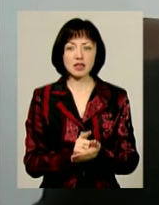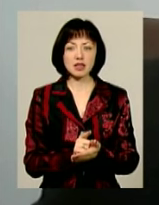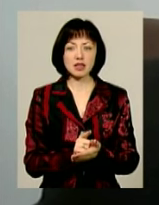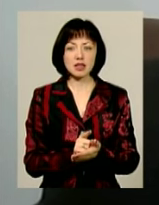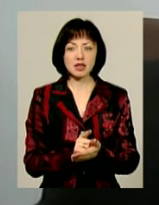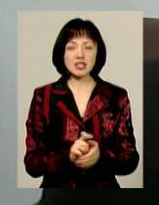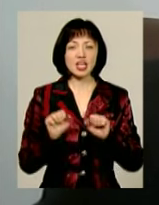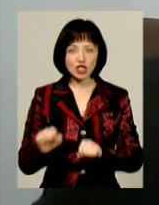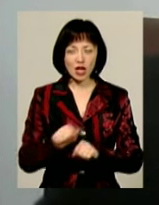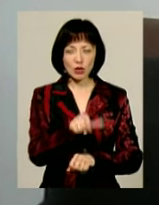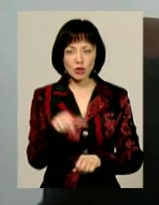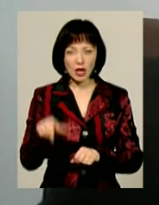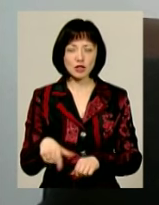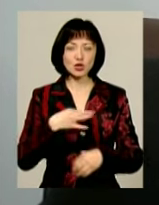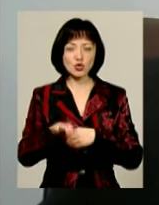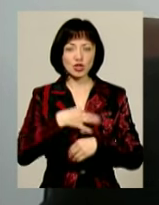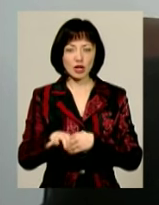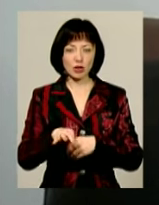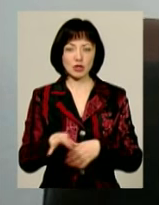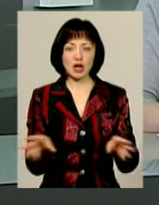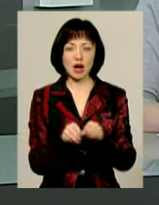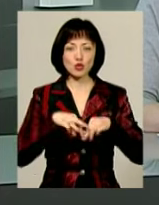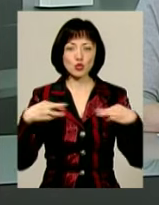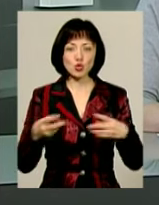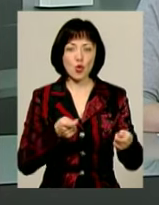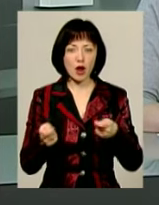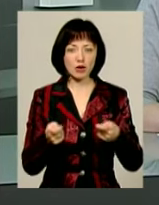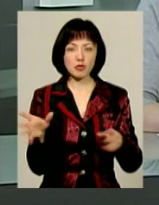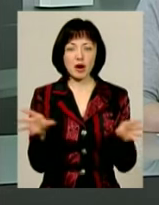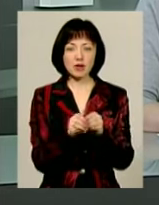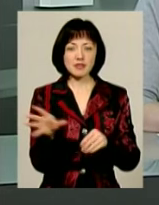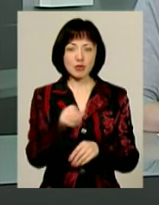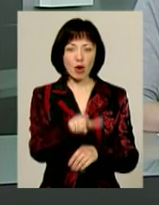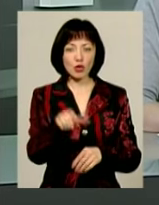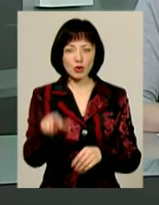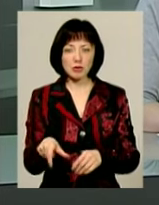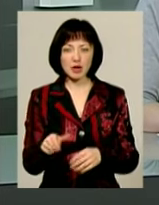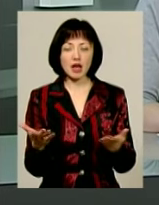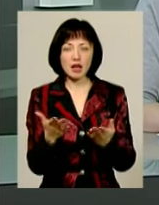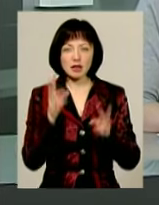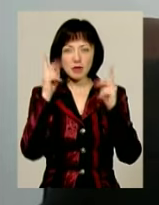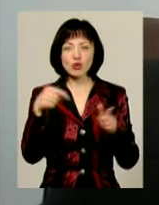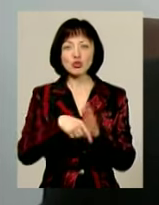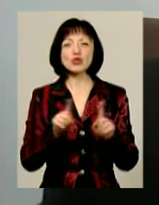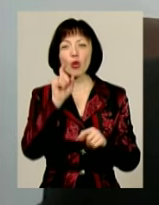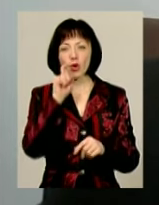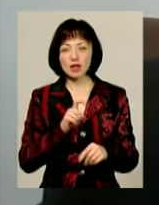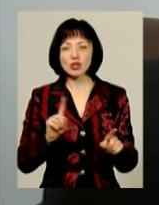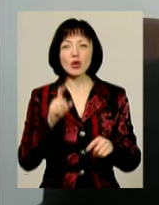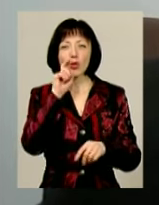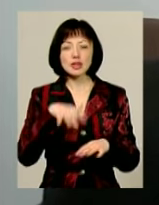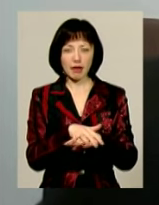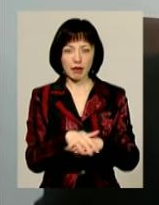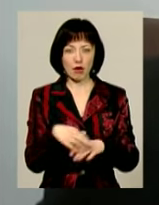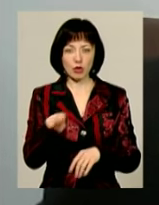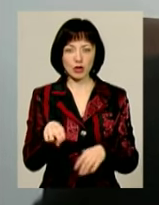людьми і захищати людей, вони знущаються разом з урядом, разом з всіма людьми, які поняття не мають, що таке Україна, що таке український